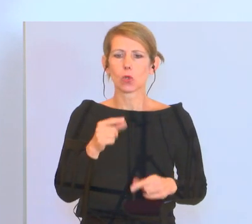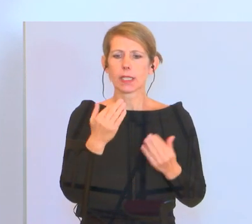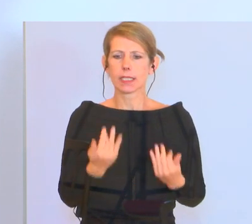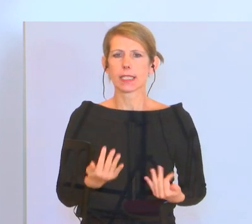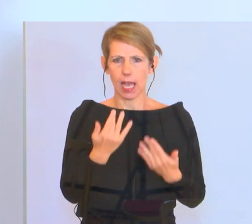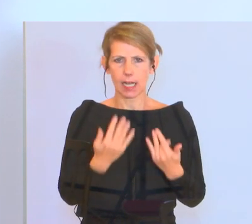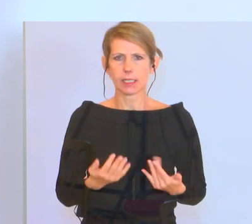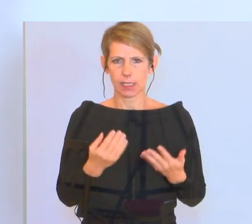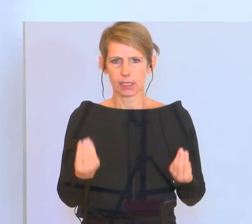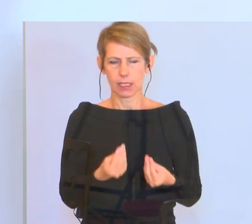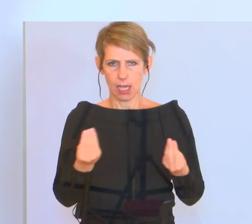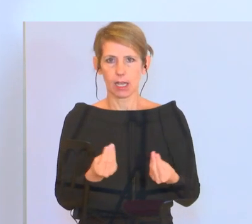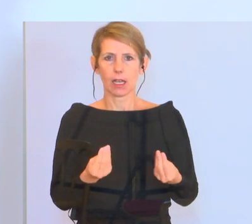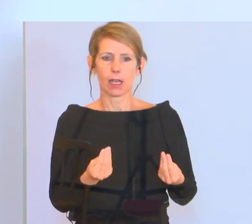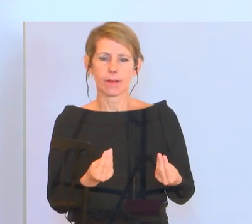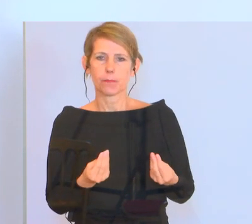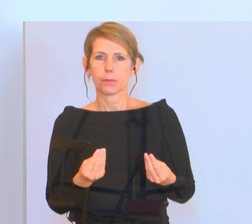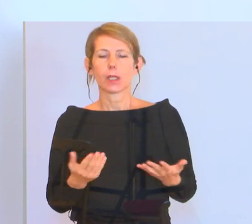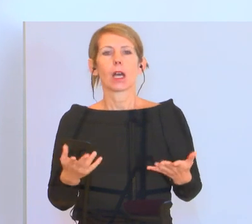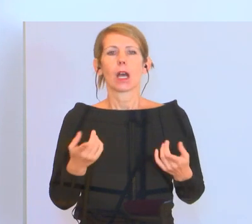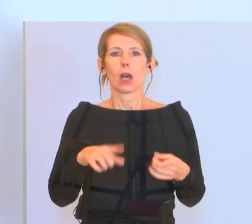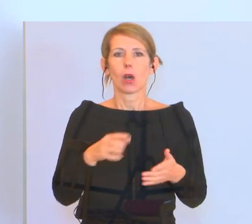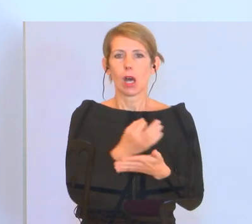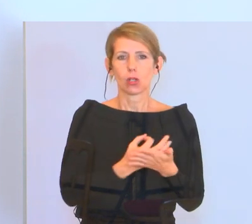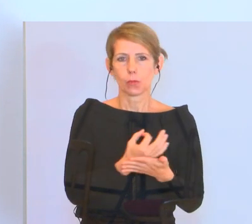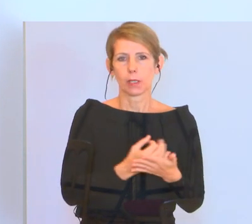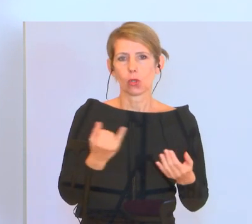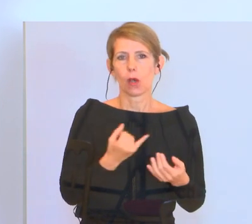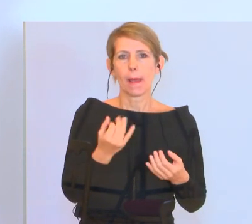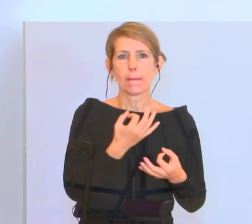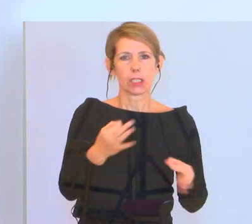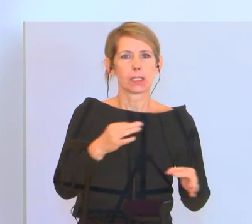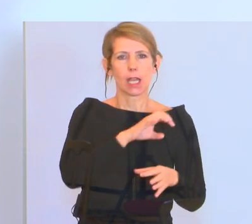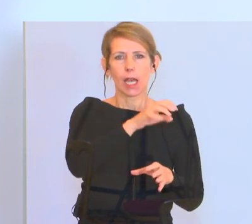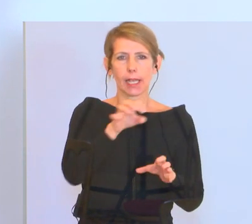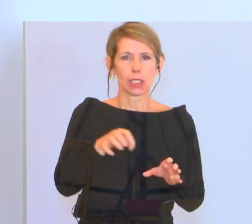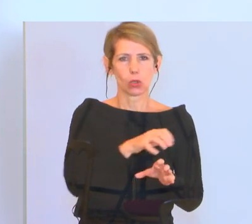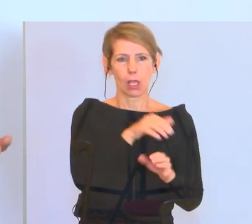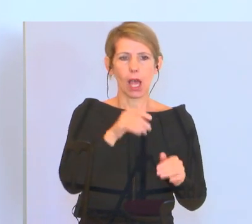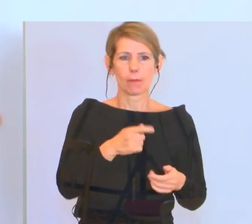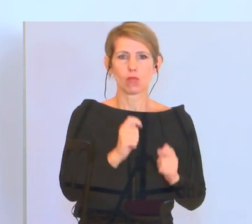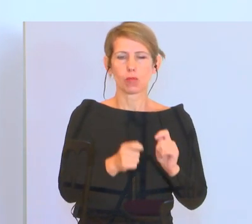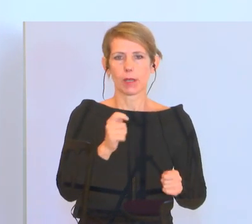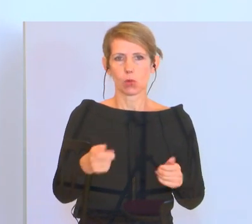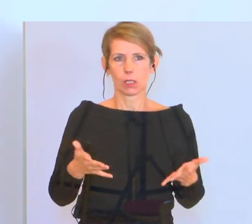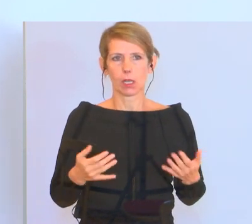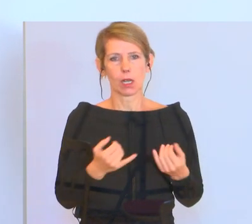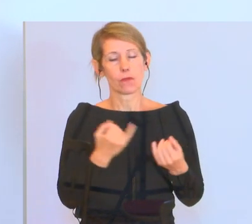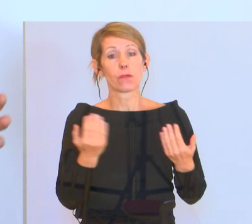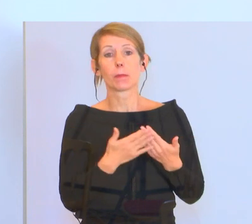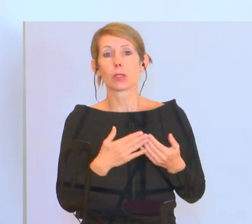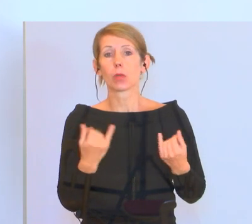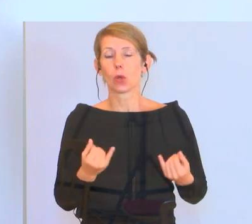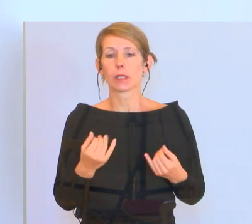festzumachen. Abgesehen davon, dass die Lehrlingsausbildung immer sehr regional zu beurteilen ist, man vergleiche heute beispielsweise